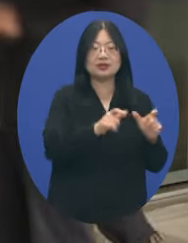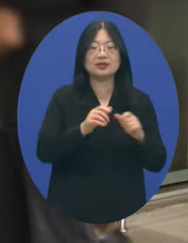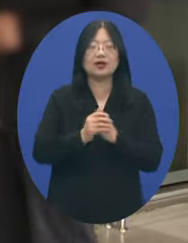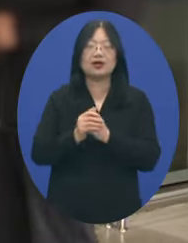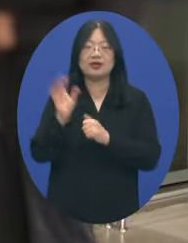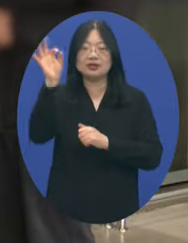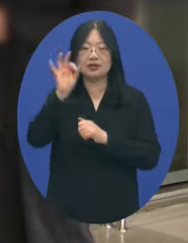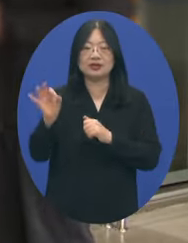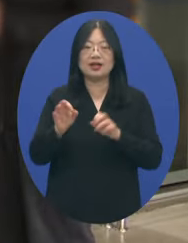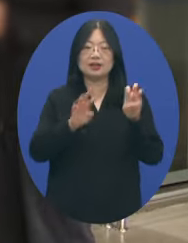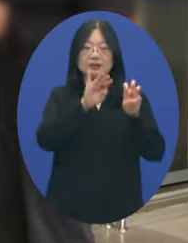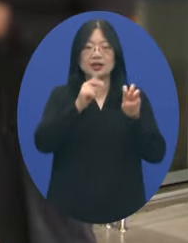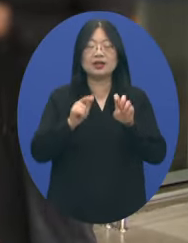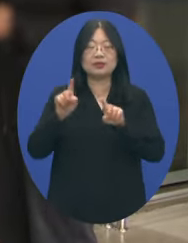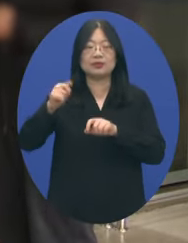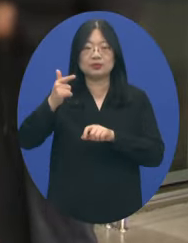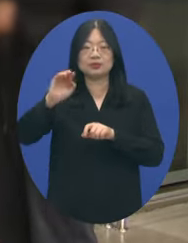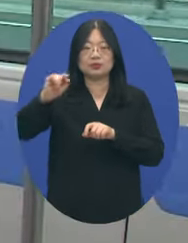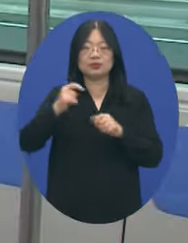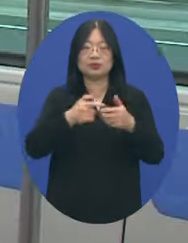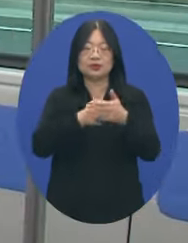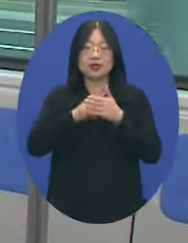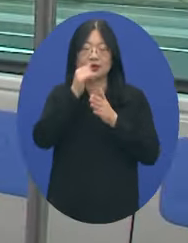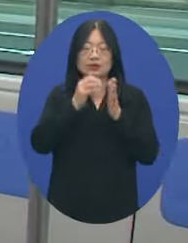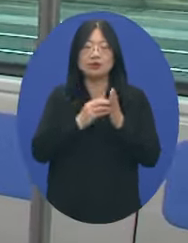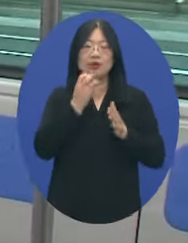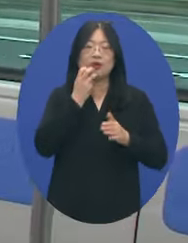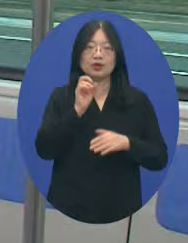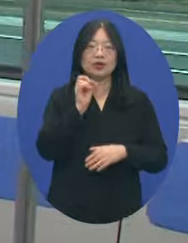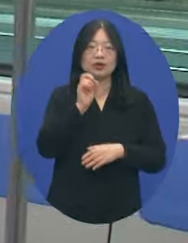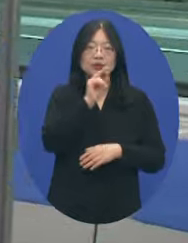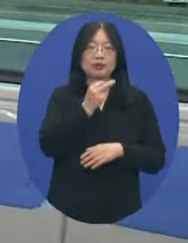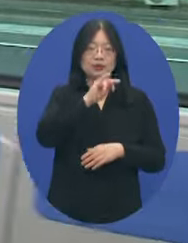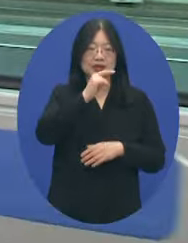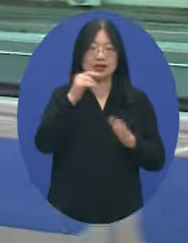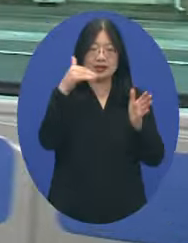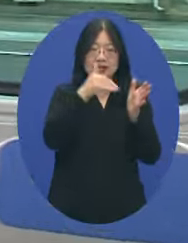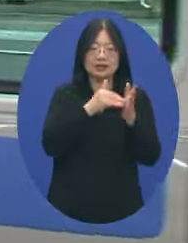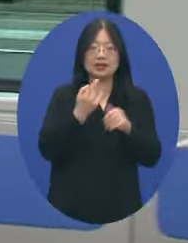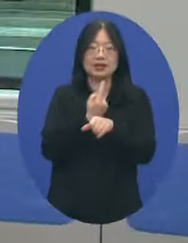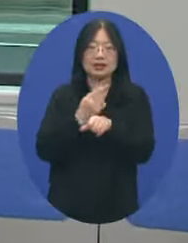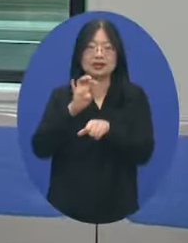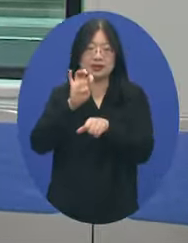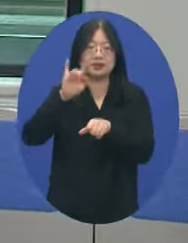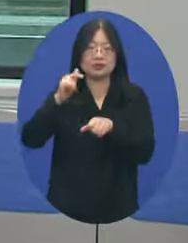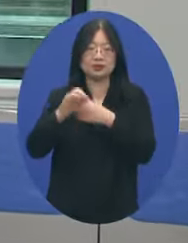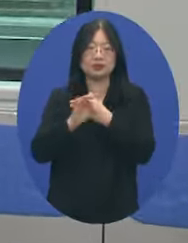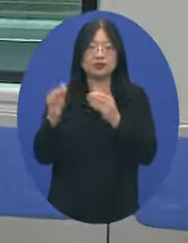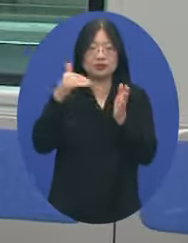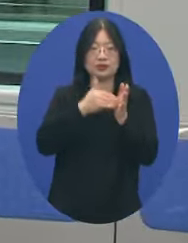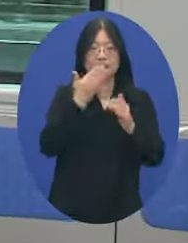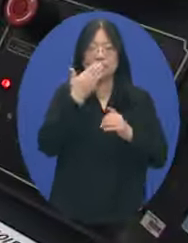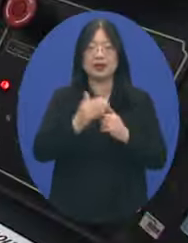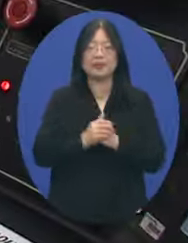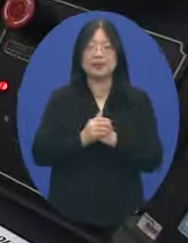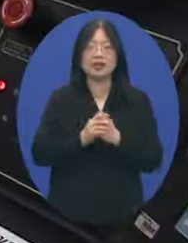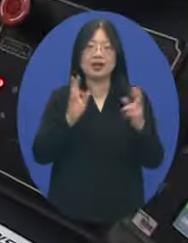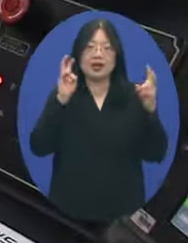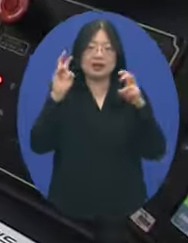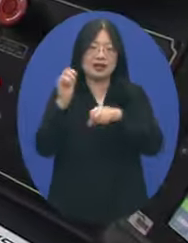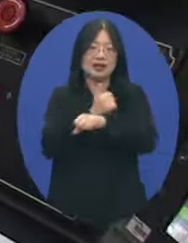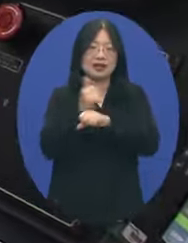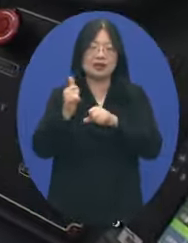시간이 30분에서 16분 단축되고 서울 용산까지 시간 40분대로 이동할 수 있게 됐습니다